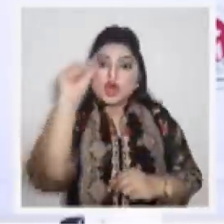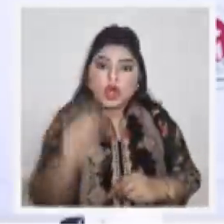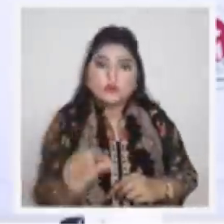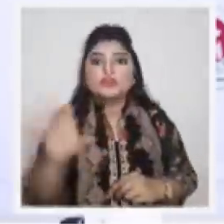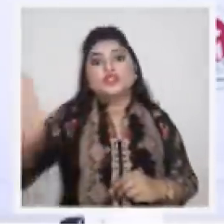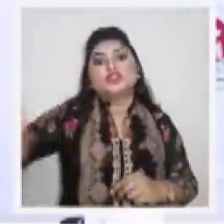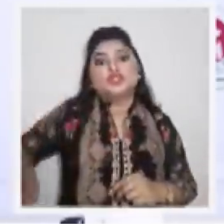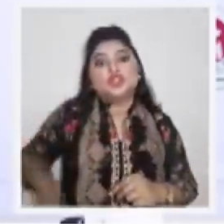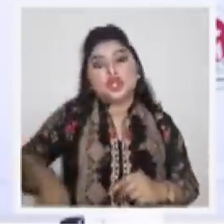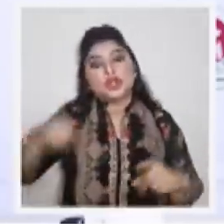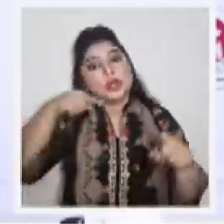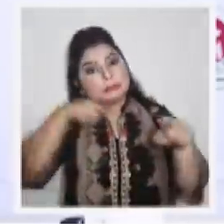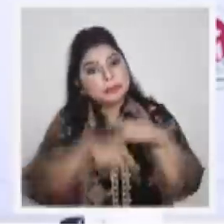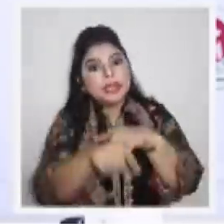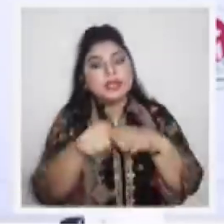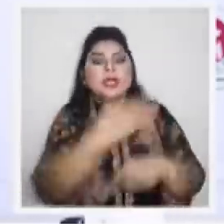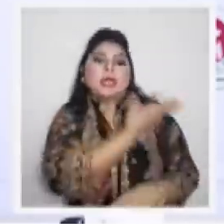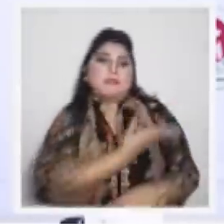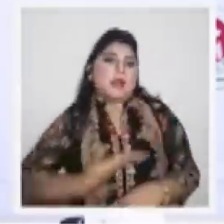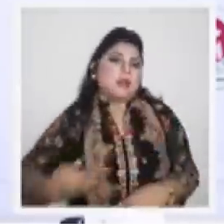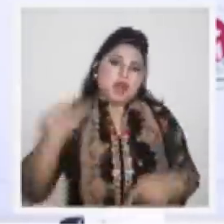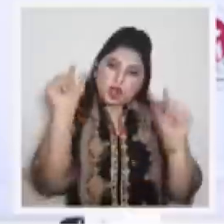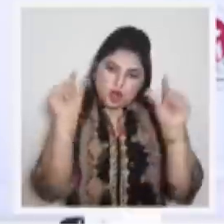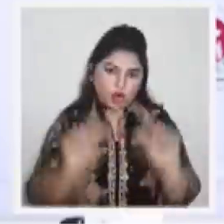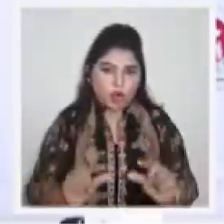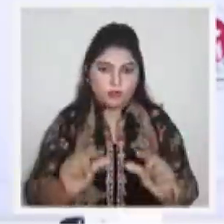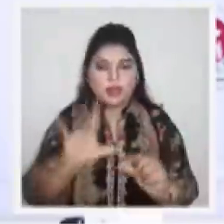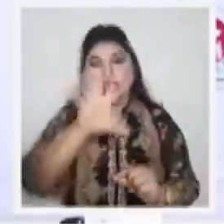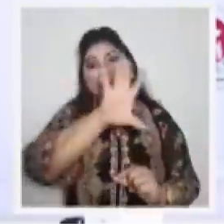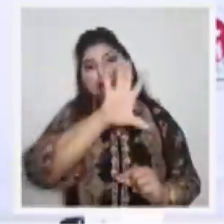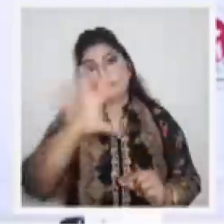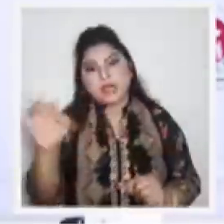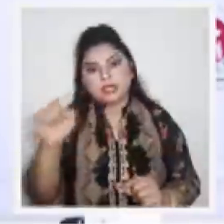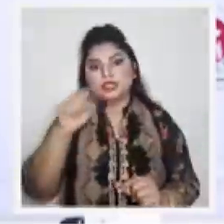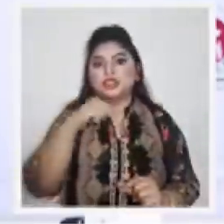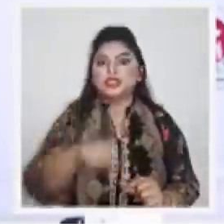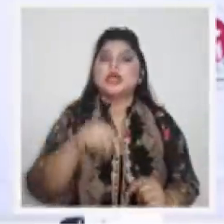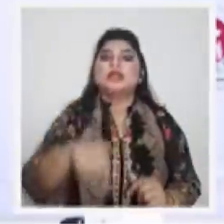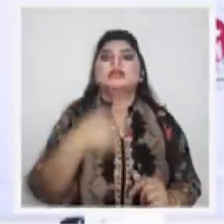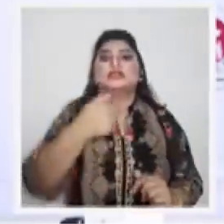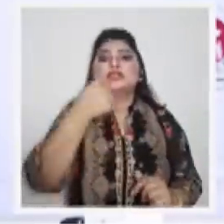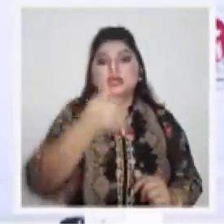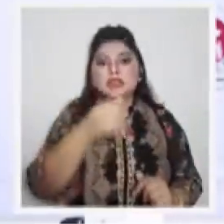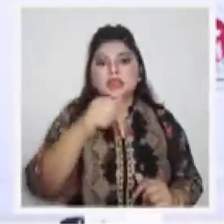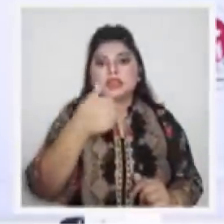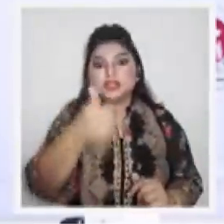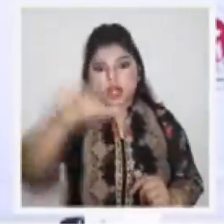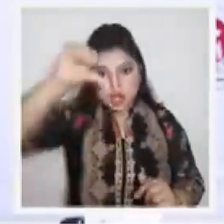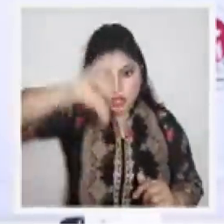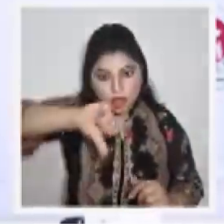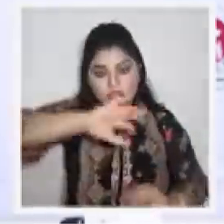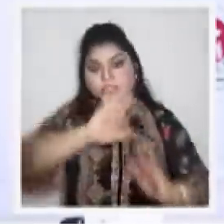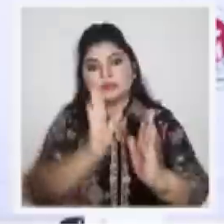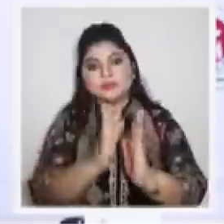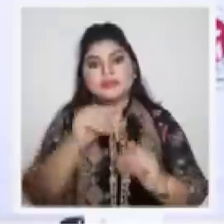ফেনী, খাগড়াছড়ি, লক্ষ্মীপুর, চাঁদপুর এবং সবচেয়ে কম অ্যাটাক রেট চট্টগ্রাম ডিভিশনের মধ্যে ব্রাহ্মণবাড়িয়া,